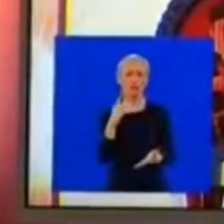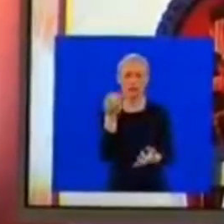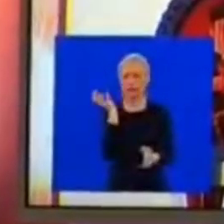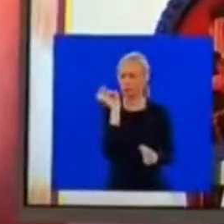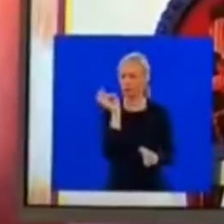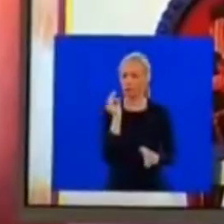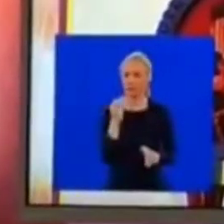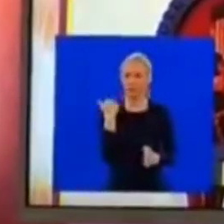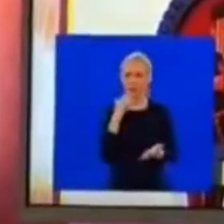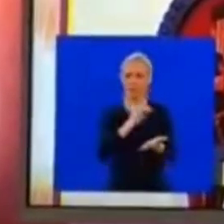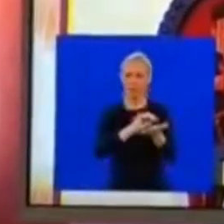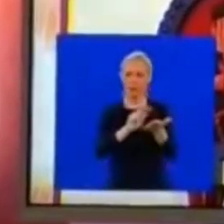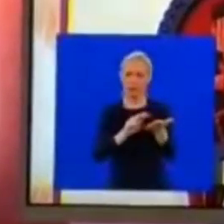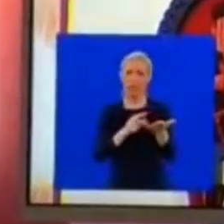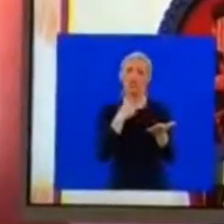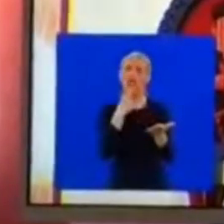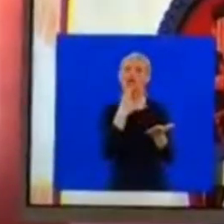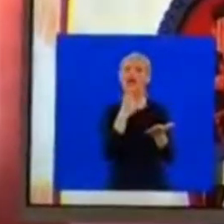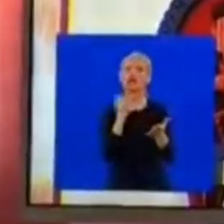što kaže o pastirima.